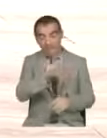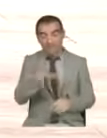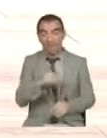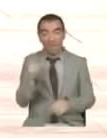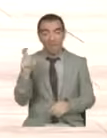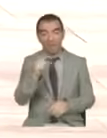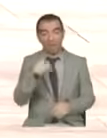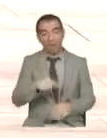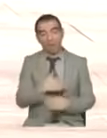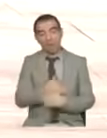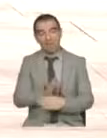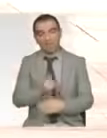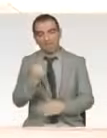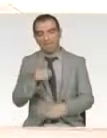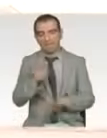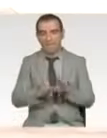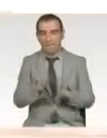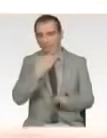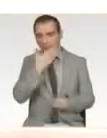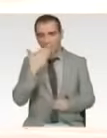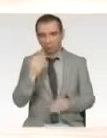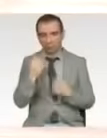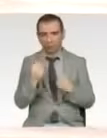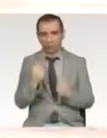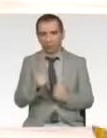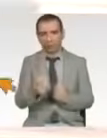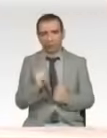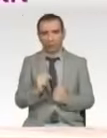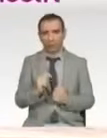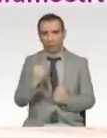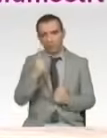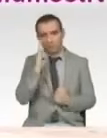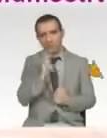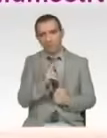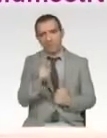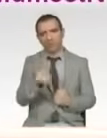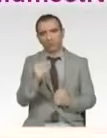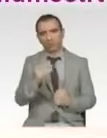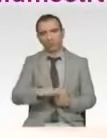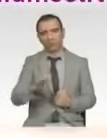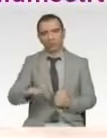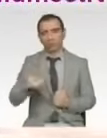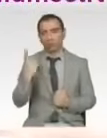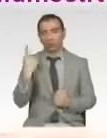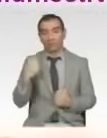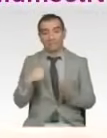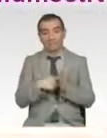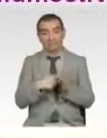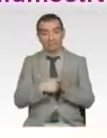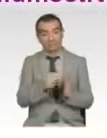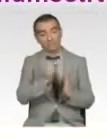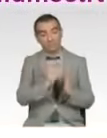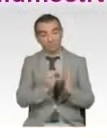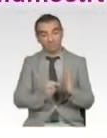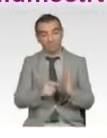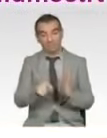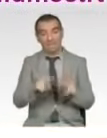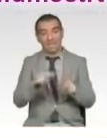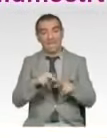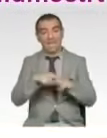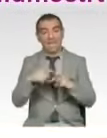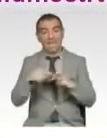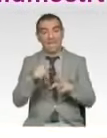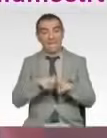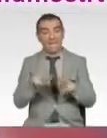geçsin. Biz çocukları bir değerler orucu da tutturuyoruz. Ben şimdi hatta bak burada çocukların dün isimlerini ilk yazdılar. Bak burada Kerem